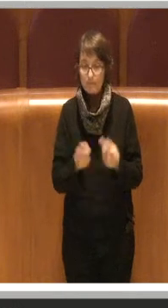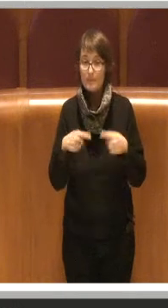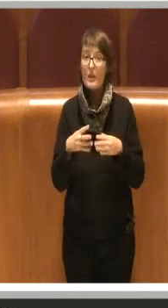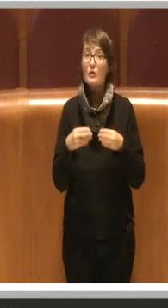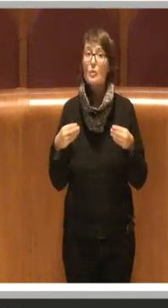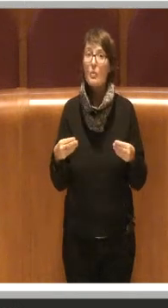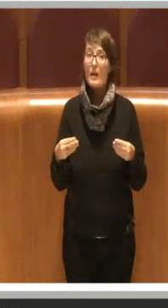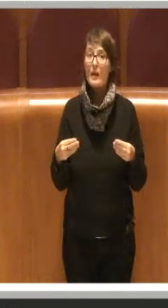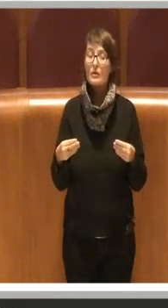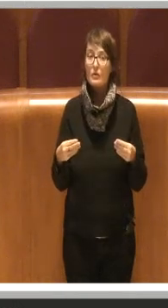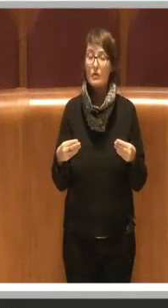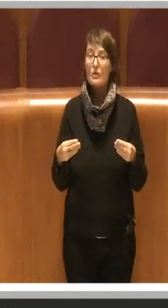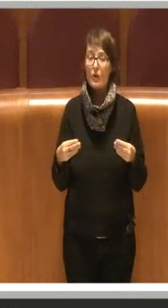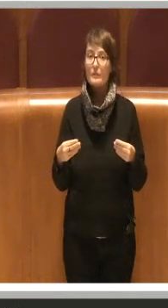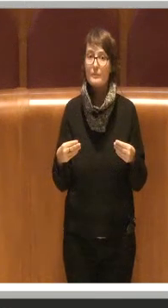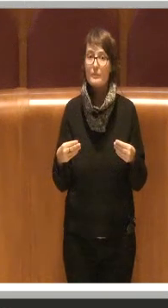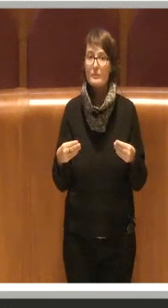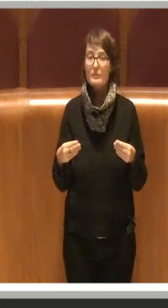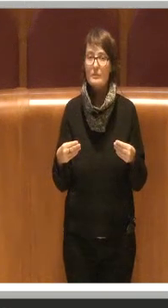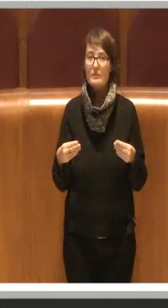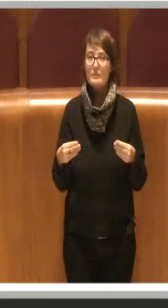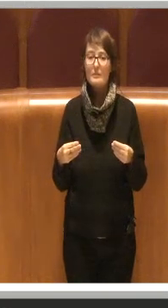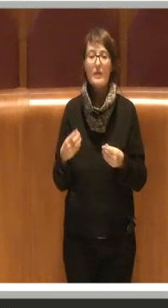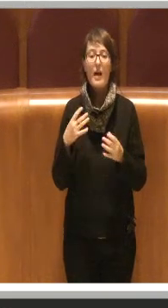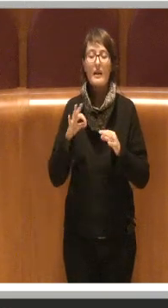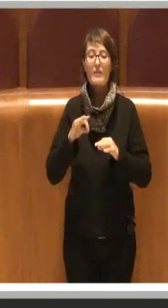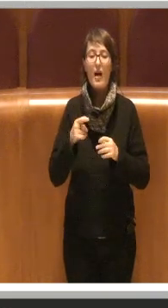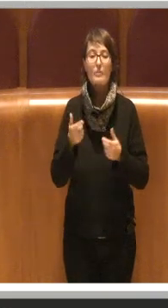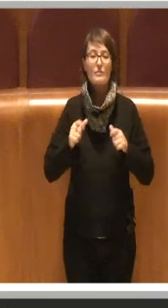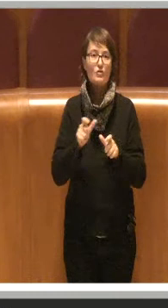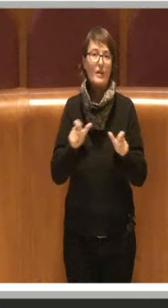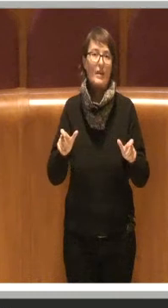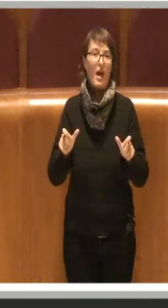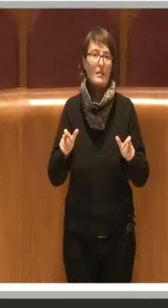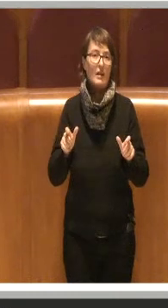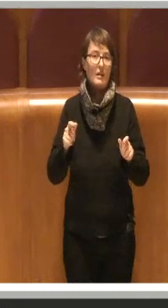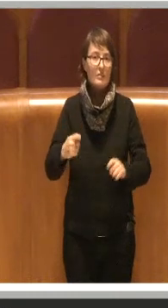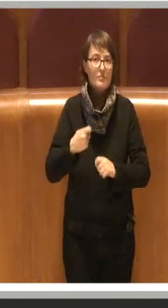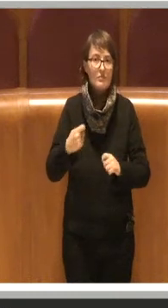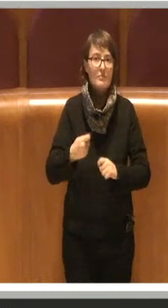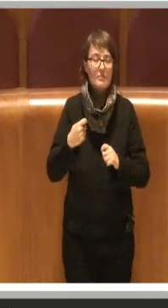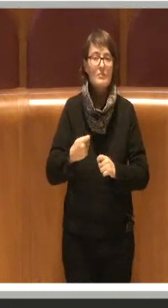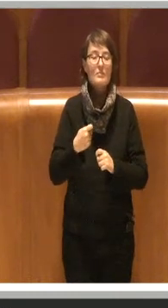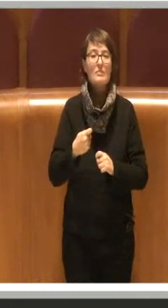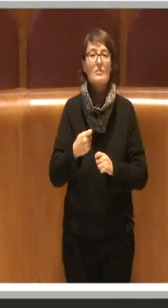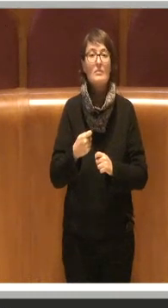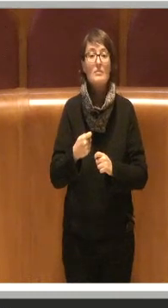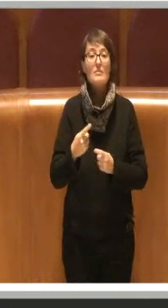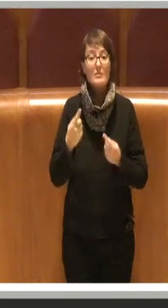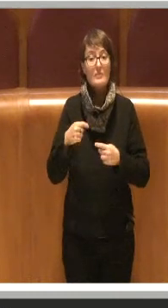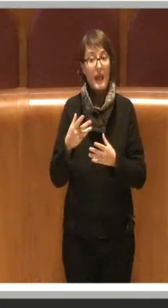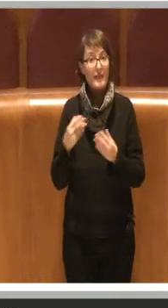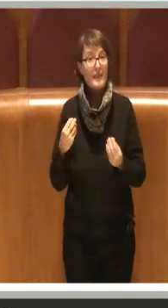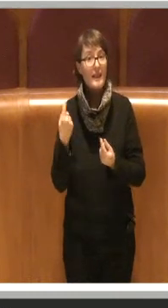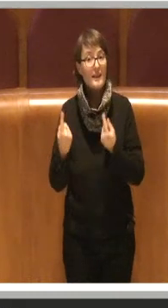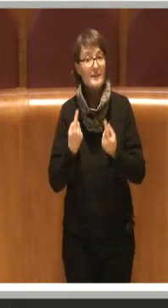strumento che risponde alla richiesta, come dicevo prima, di un movimento dal basso che in tante occasioni, ricordo, si sta sostituendo a questa amministrazione.